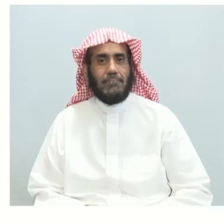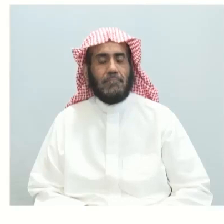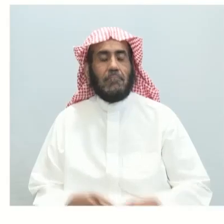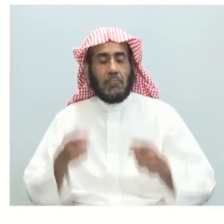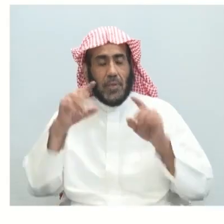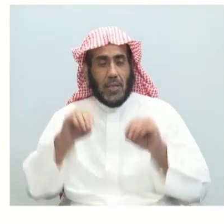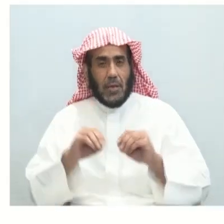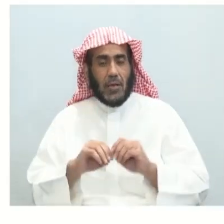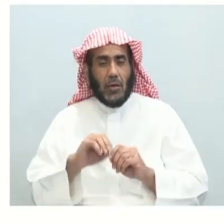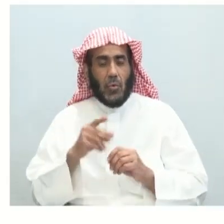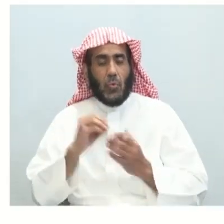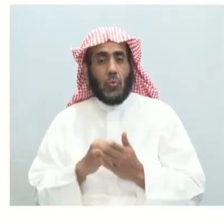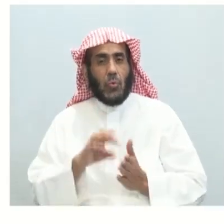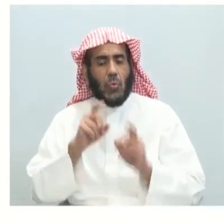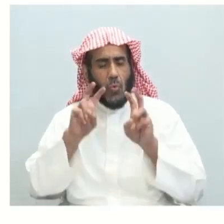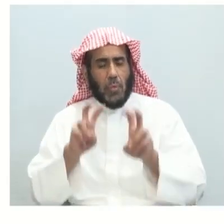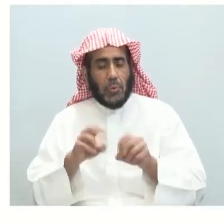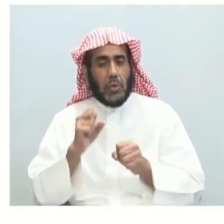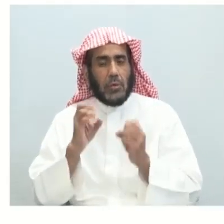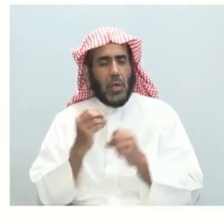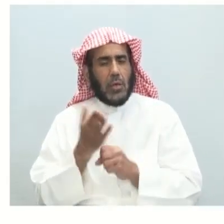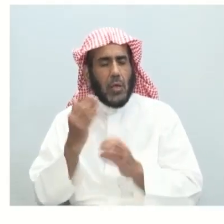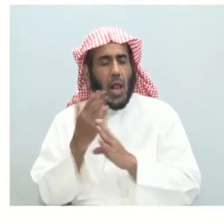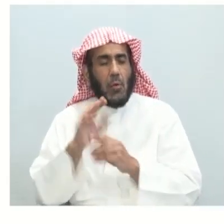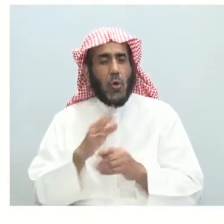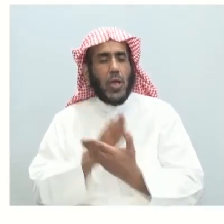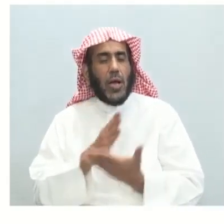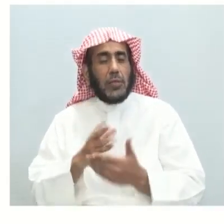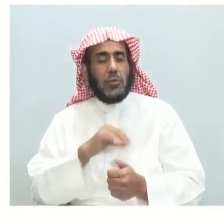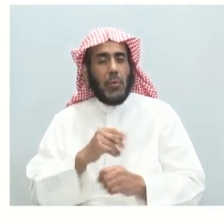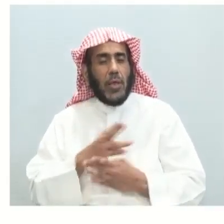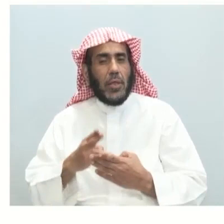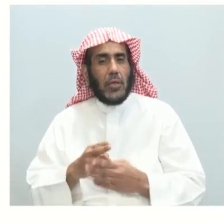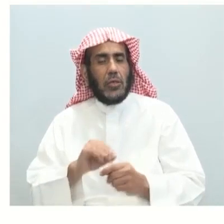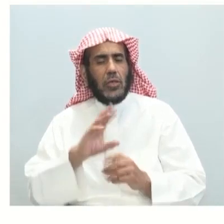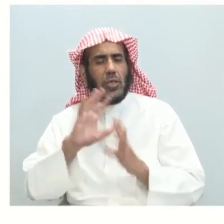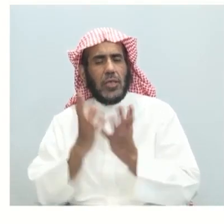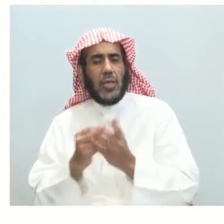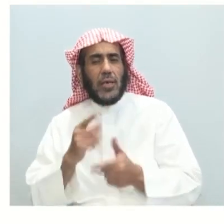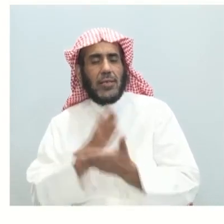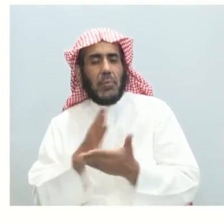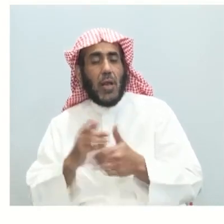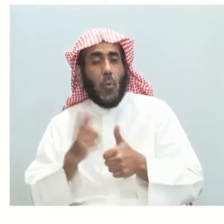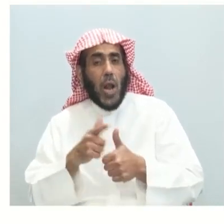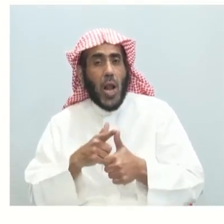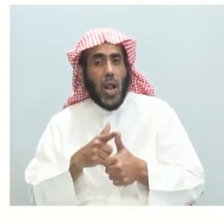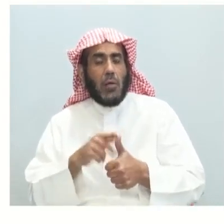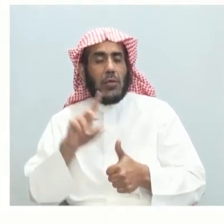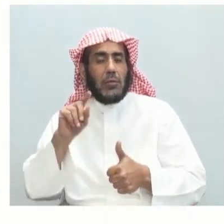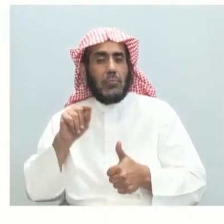اذا اقول هنا اثبت تعلم السابق ينقسم الاسم من حيث جنسه قسمين قلناهما